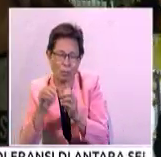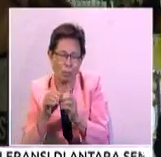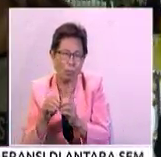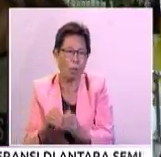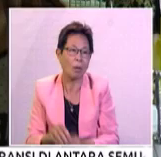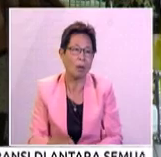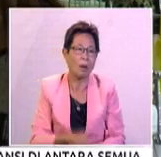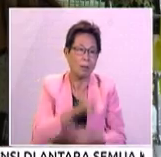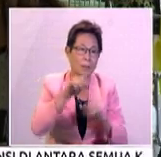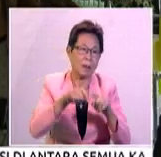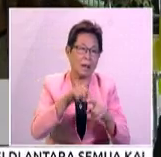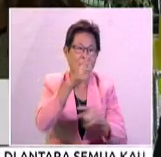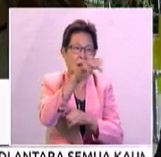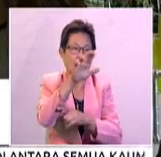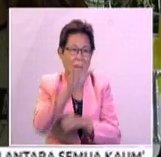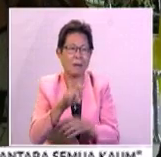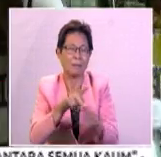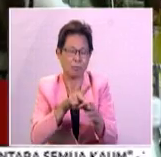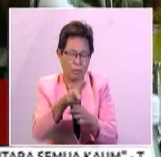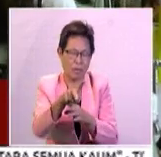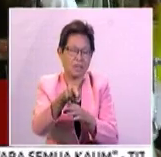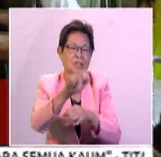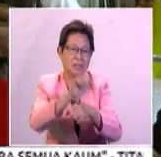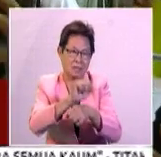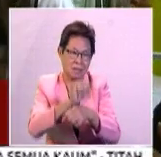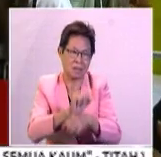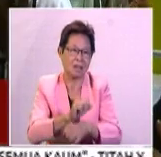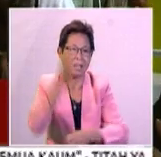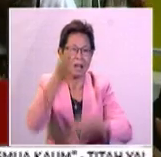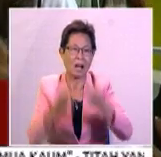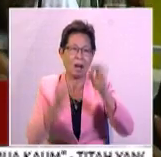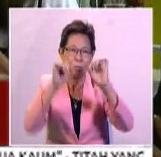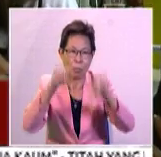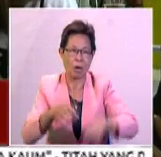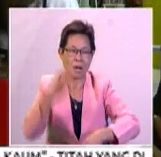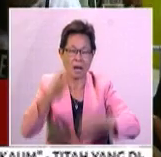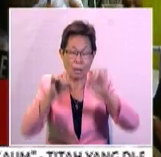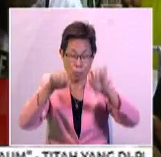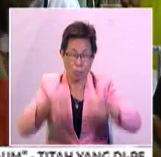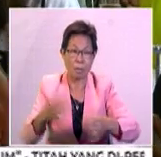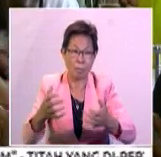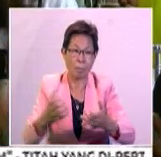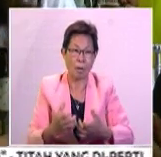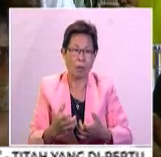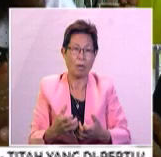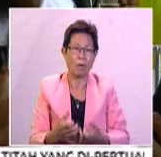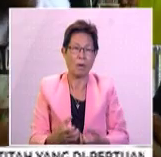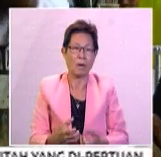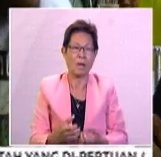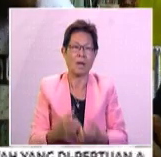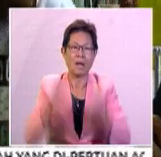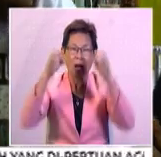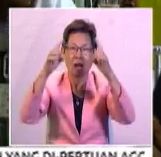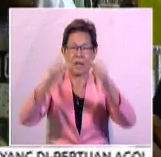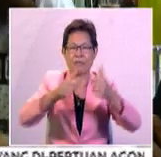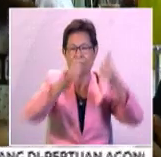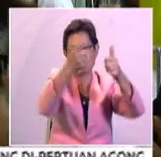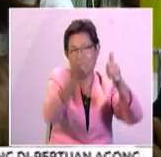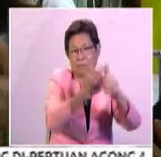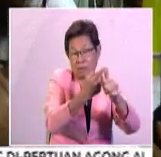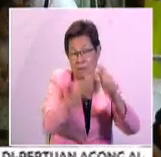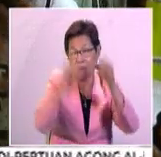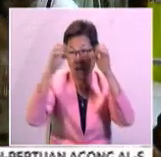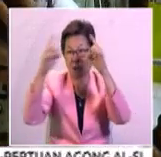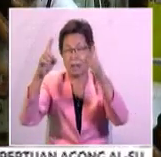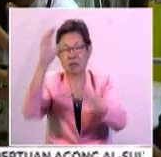suka bila Lara ni ada professional profession. Maksudnya kita kalau boleh nak dia prioritiskan akademik ni dulu lah. Kalau